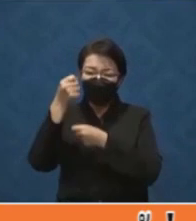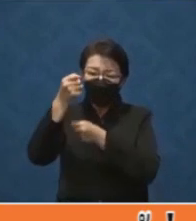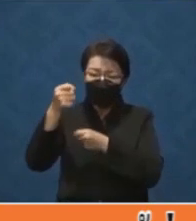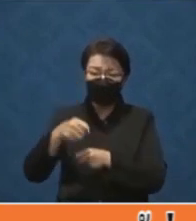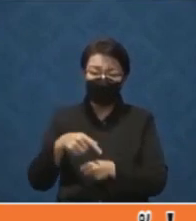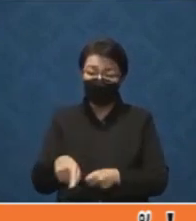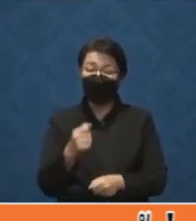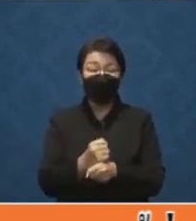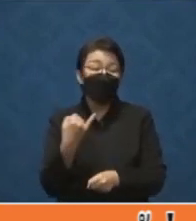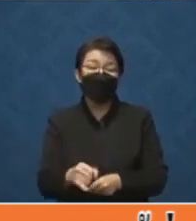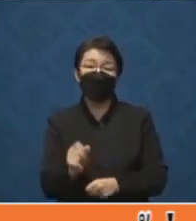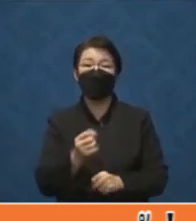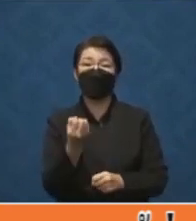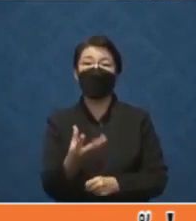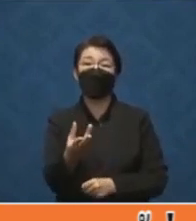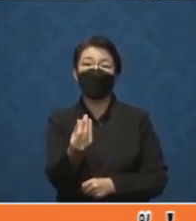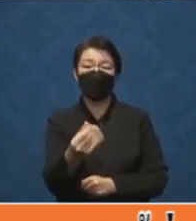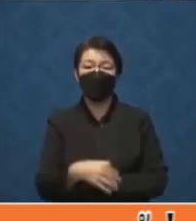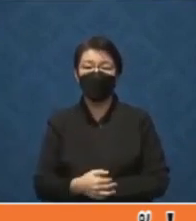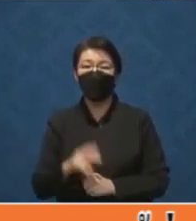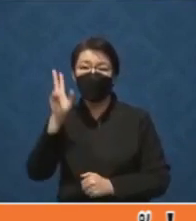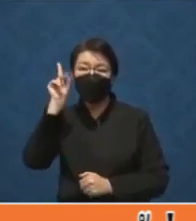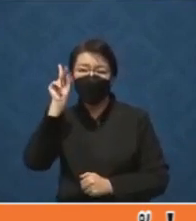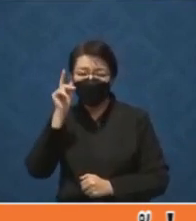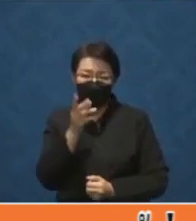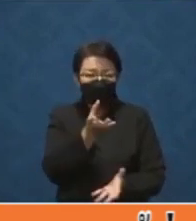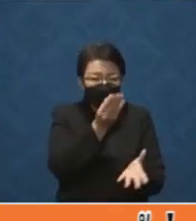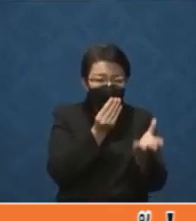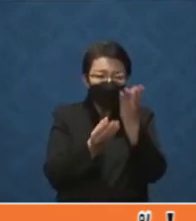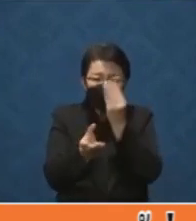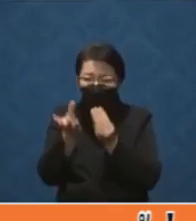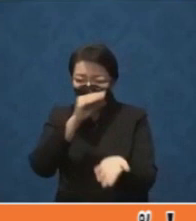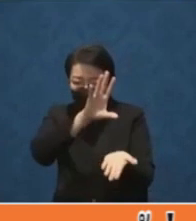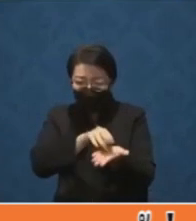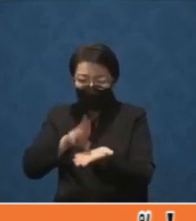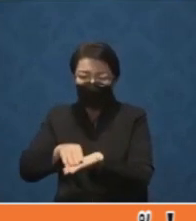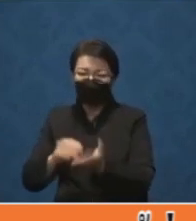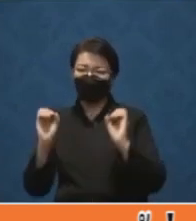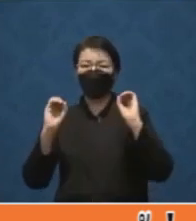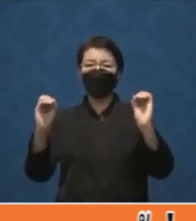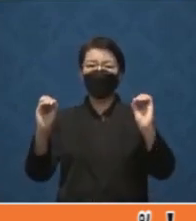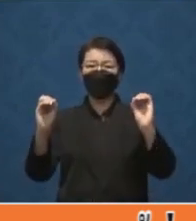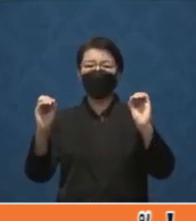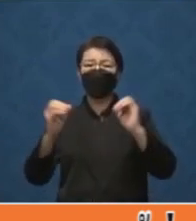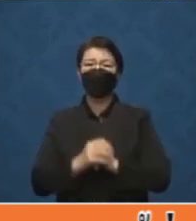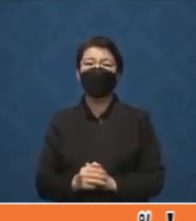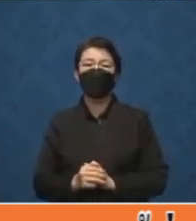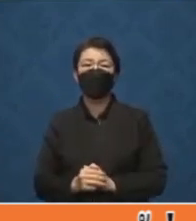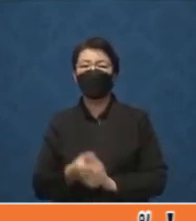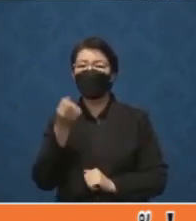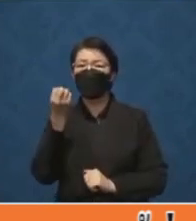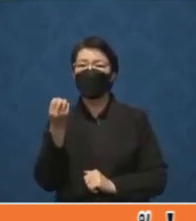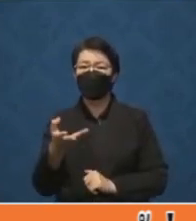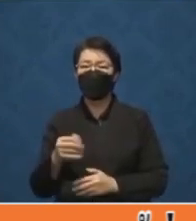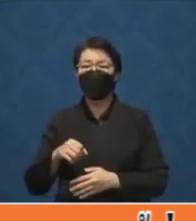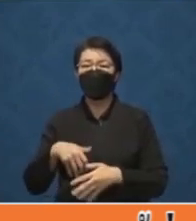ท่านประธานจากการติดตามรายงานข่าวมาตลอดคือไม่มีเลยเพราะส่วนมากพี่น้อง